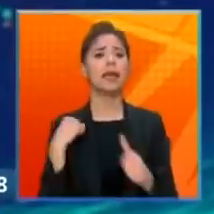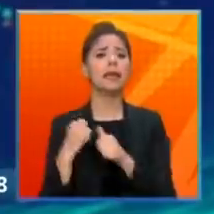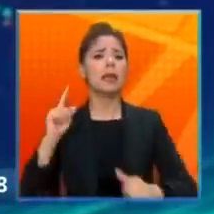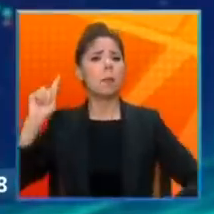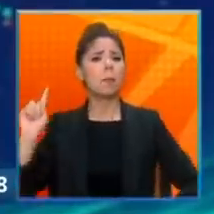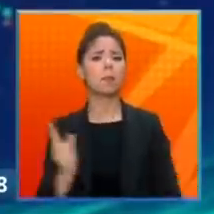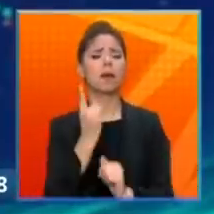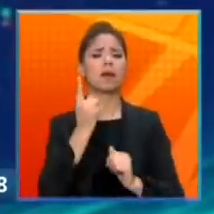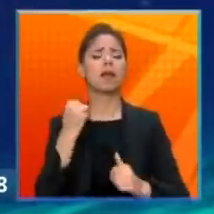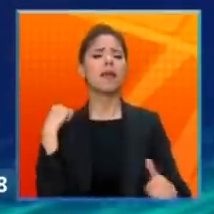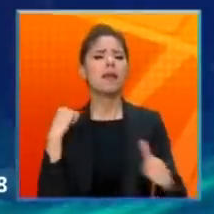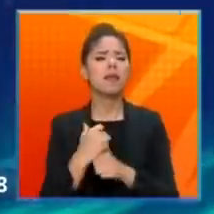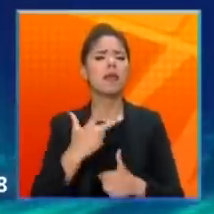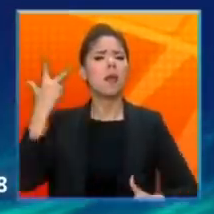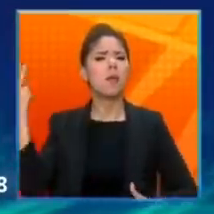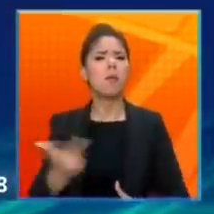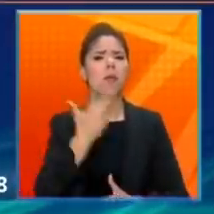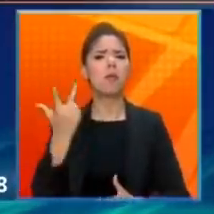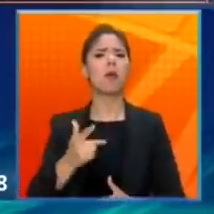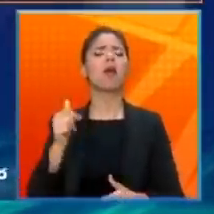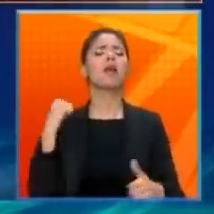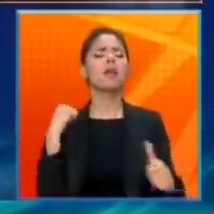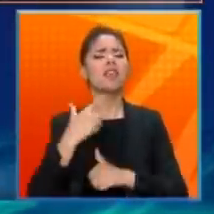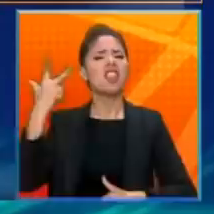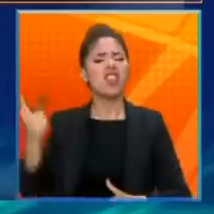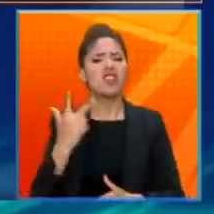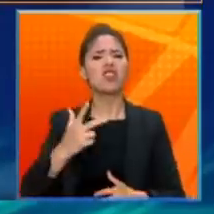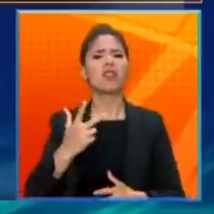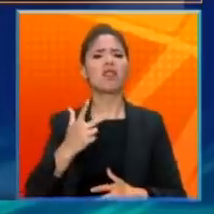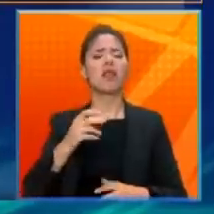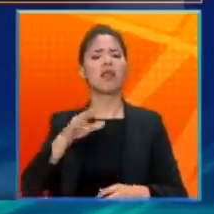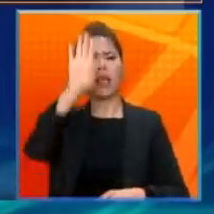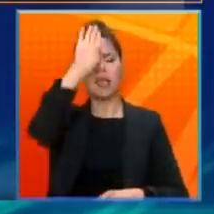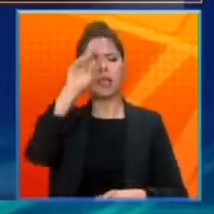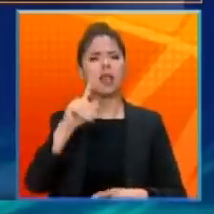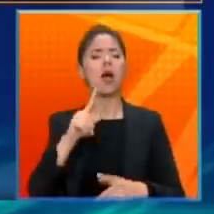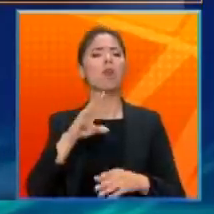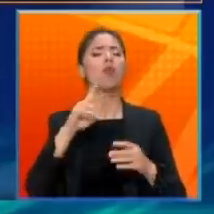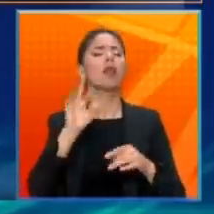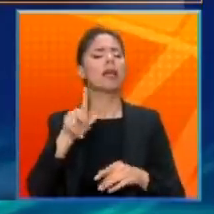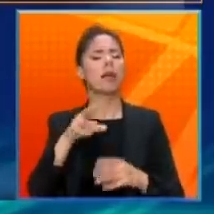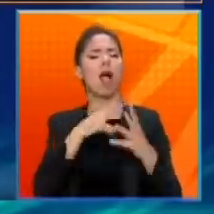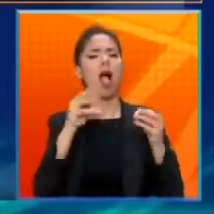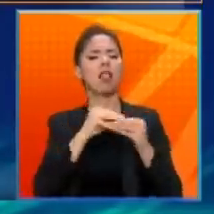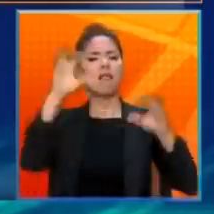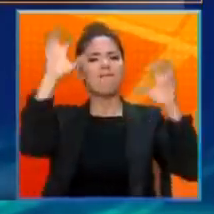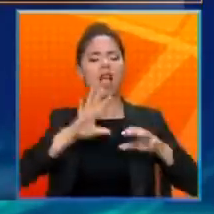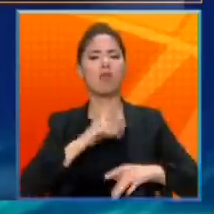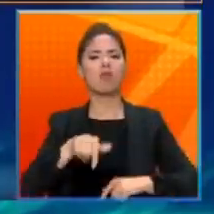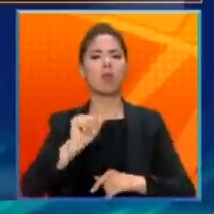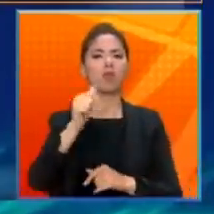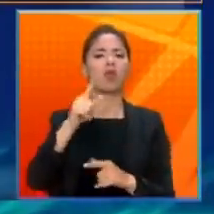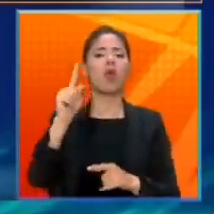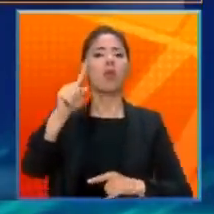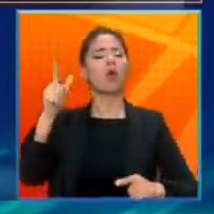Yine bir anda, yine bardaktan boşalırcasına ve yine olanca şiddetiyle İstanbul gibi Adana'da da sağanak yağış vardı bugün. Günün en